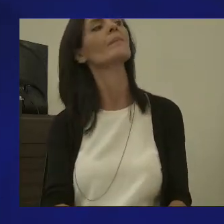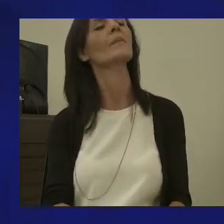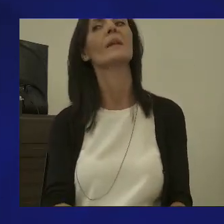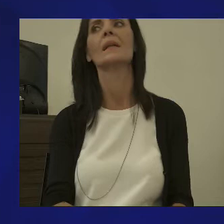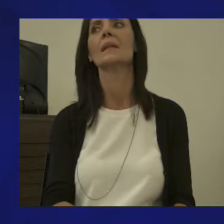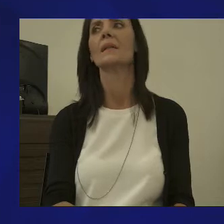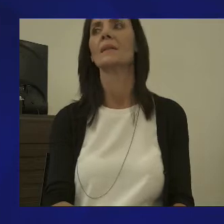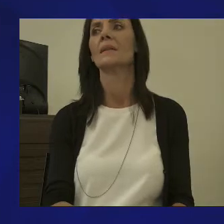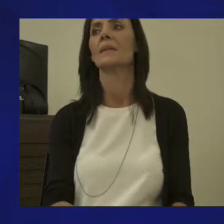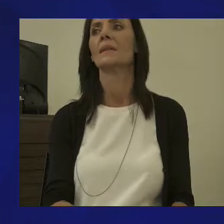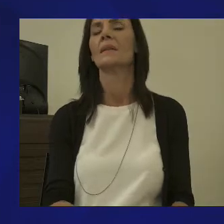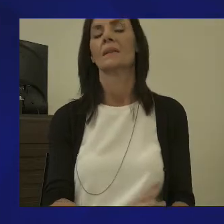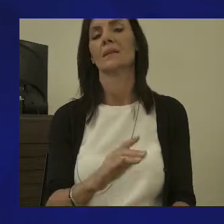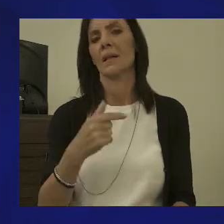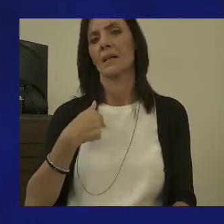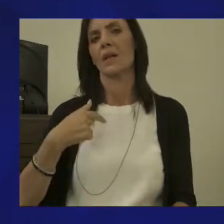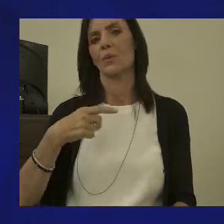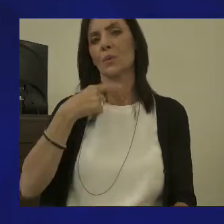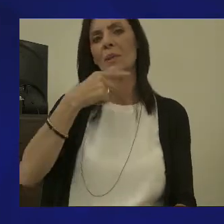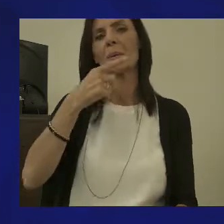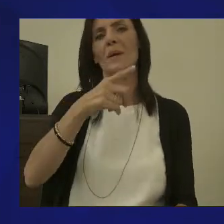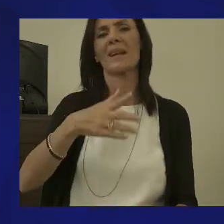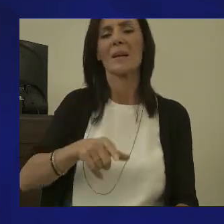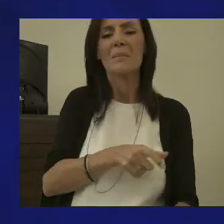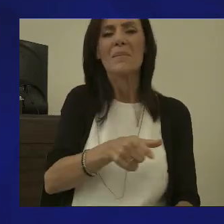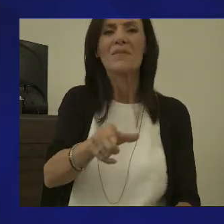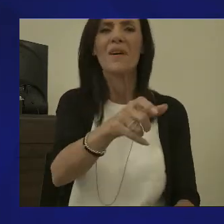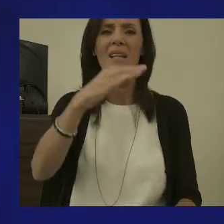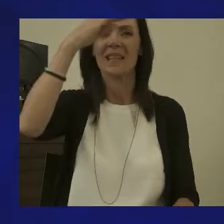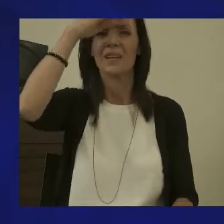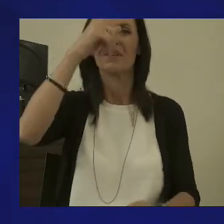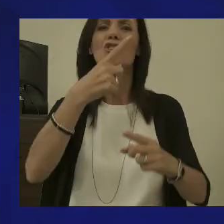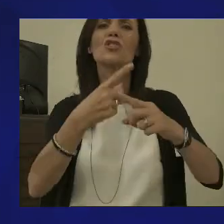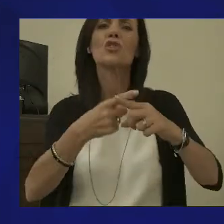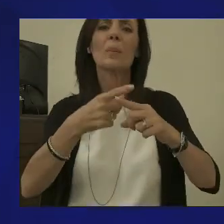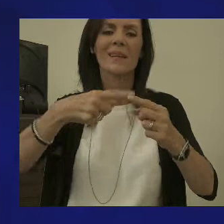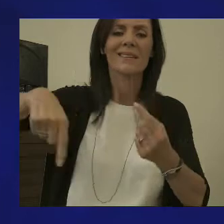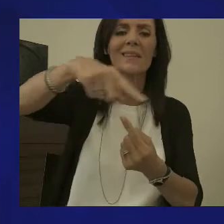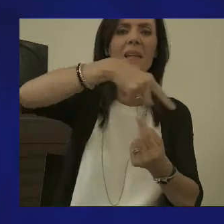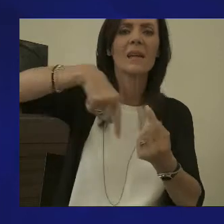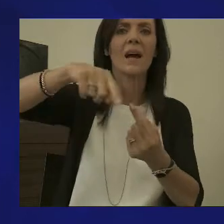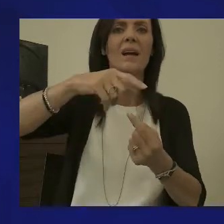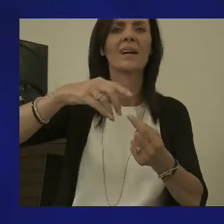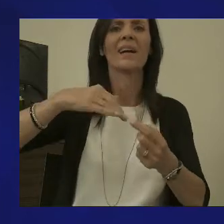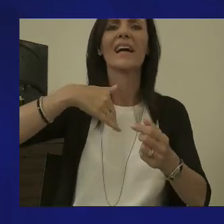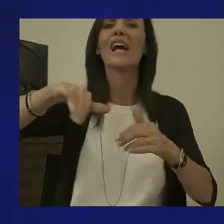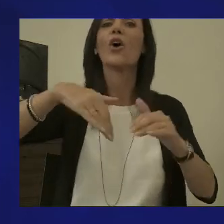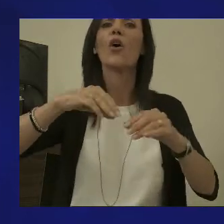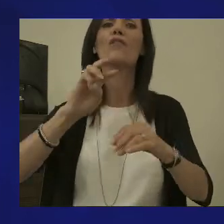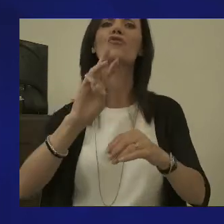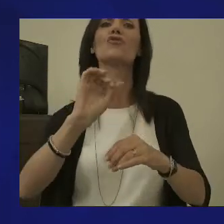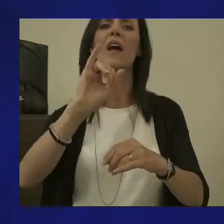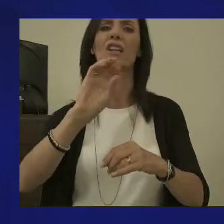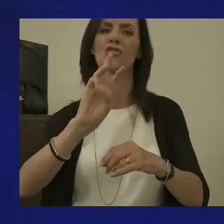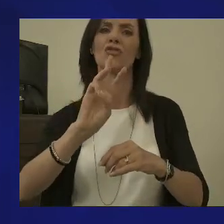תראו, אנחנו מדברים על מפרץ חיפה, אנחנו מדברים על צומת, כיכר, רחוב השיש,